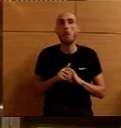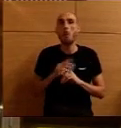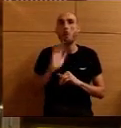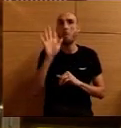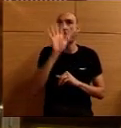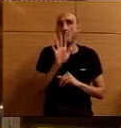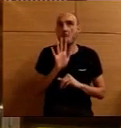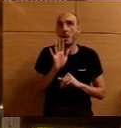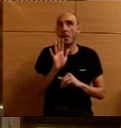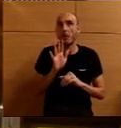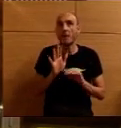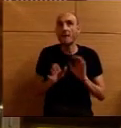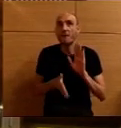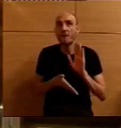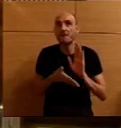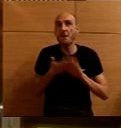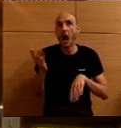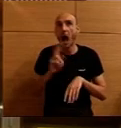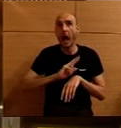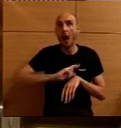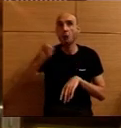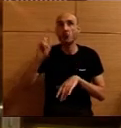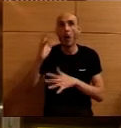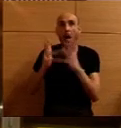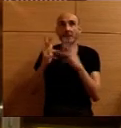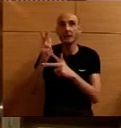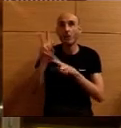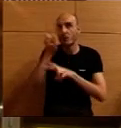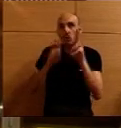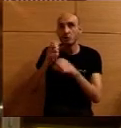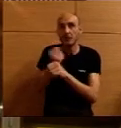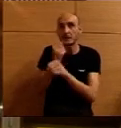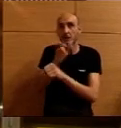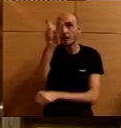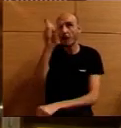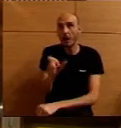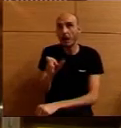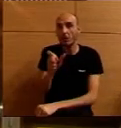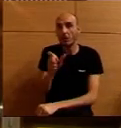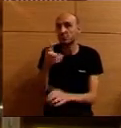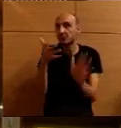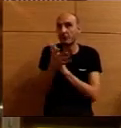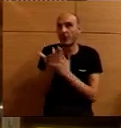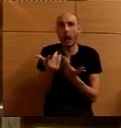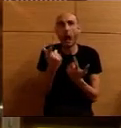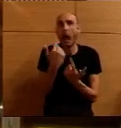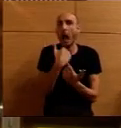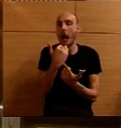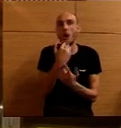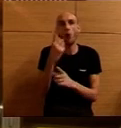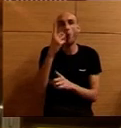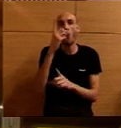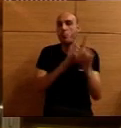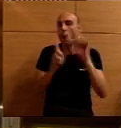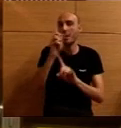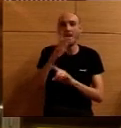forma urgent buscant i reclutant en altres administracions, és que algo falla en l'actual sistema de provisió.